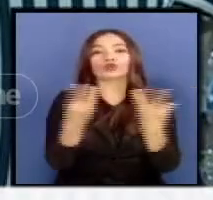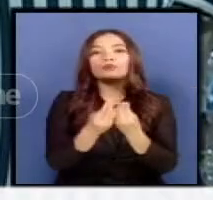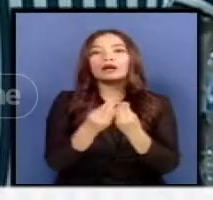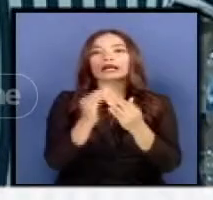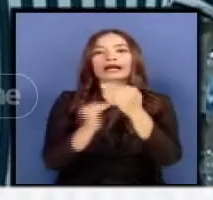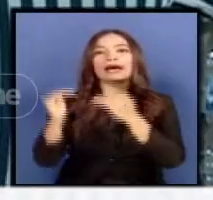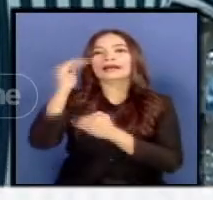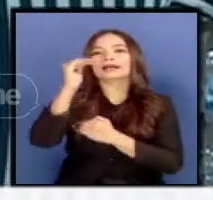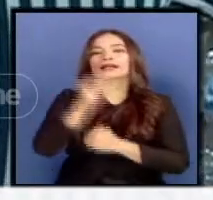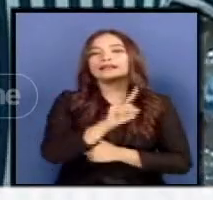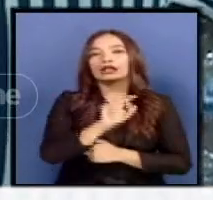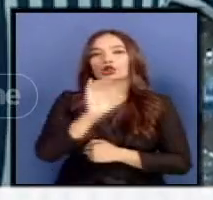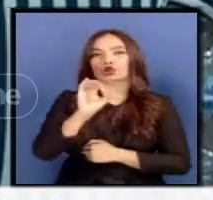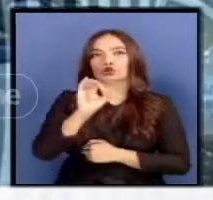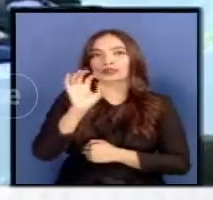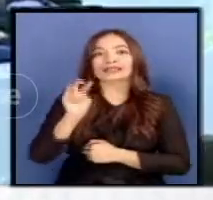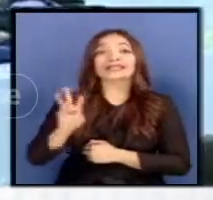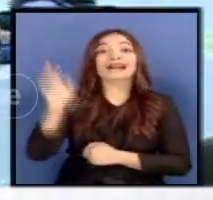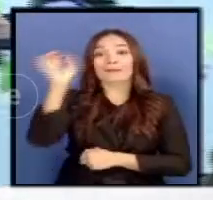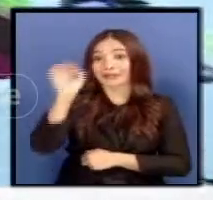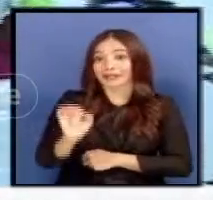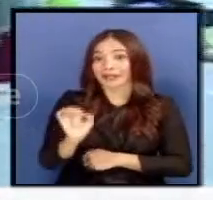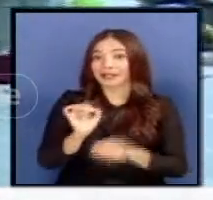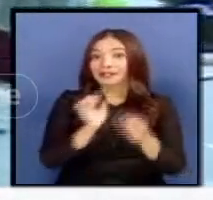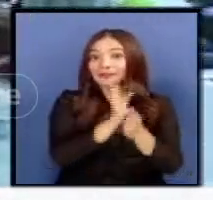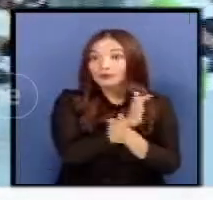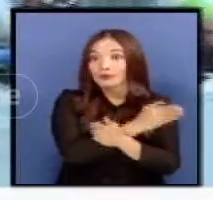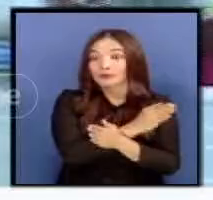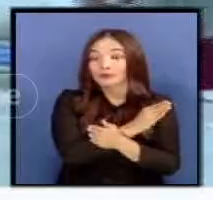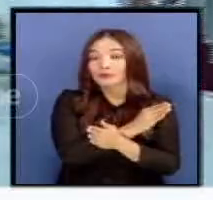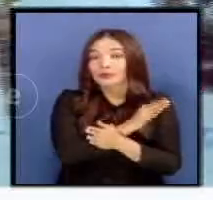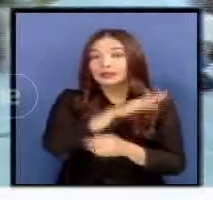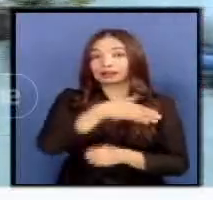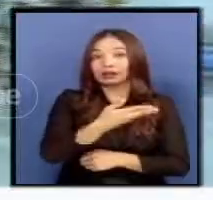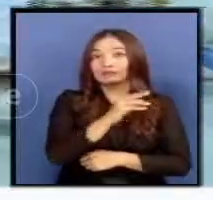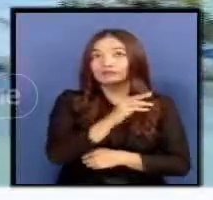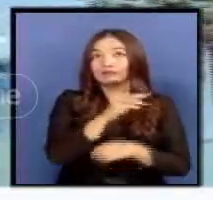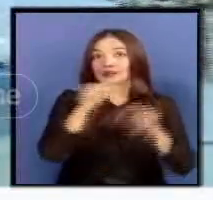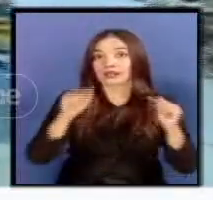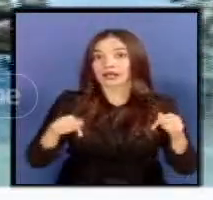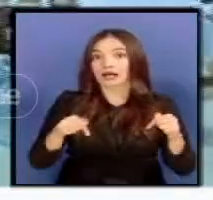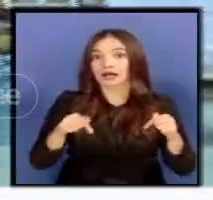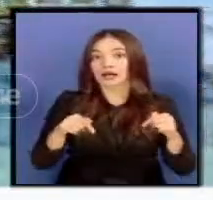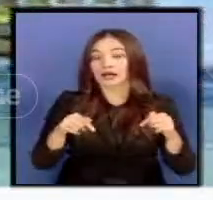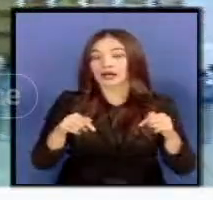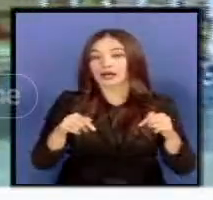kenaikan sebanyak 103%, di mana jumlah kunjungan kapal di periode saat ini yakni sebesar